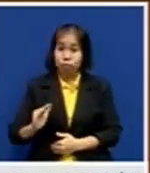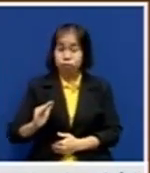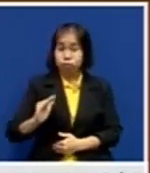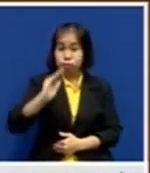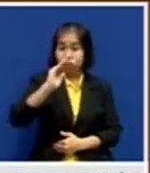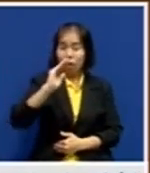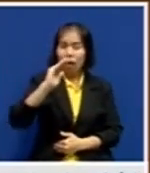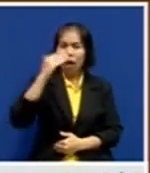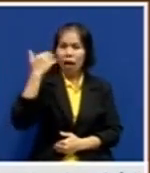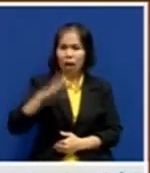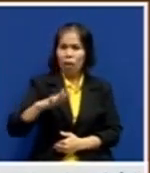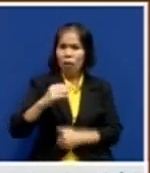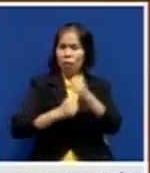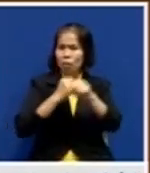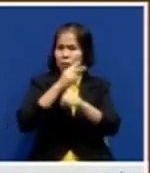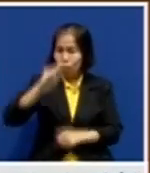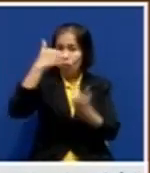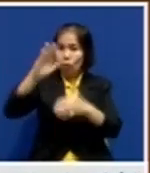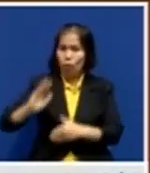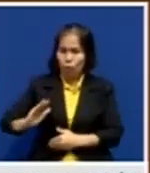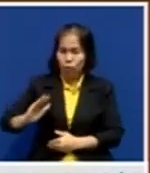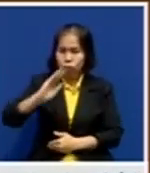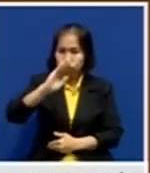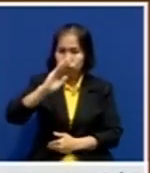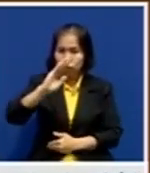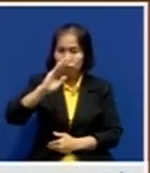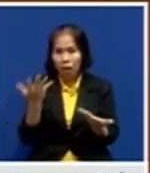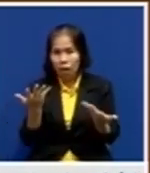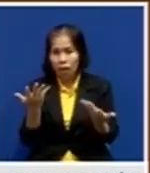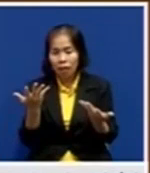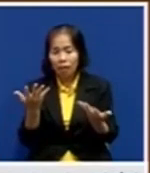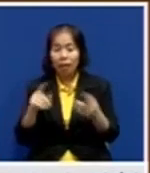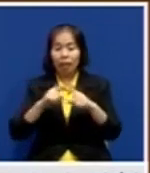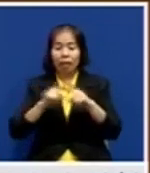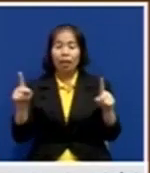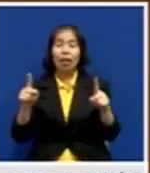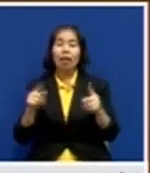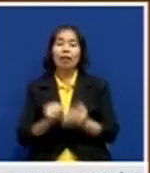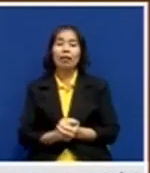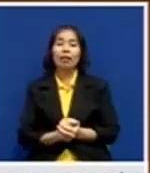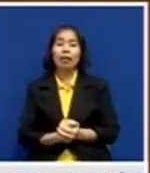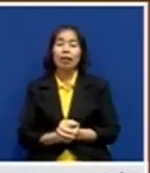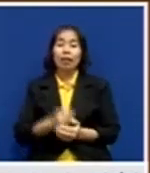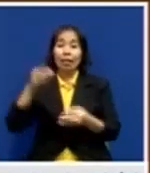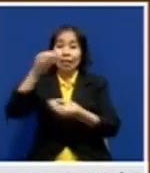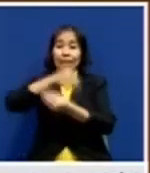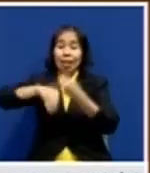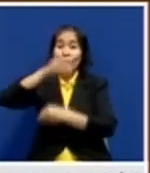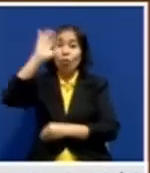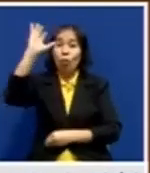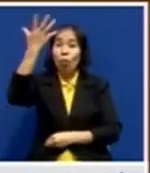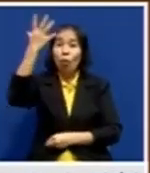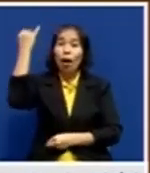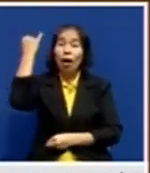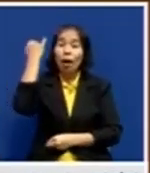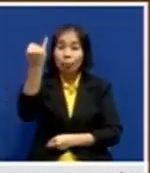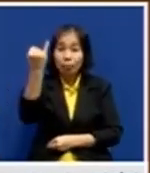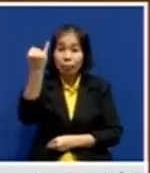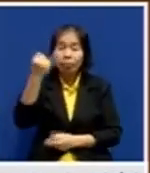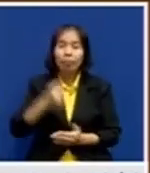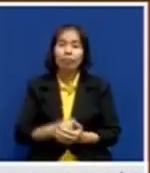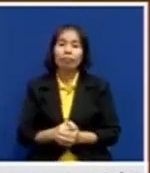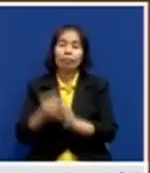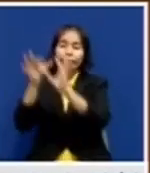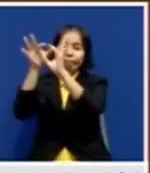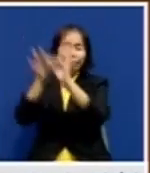ยในช่วงปี60 61เนี่ยมันเกินดุลตั้งเท่าไหร่แต่ว่าพอเศรษฐกิจโลกไม่ดีเท่านั้นเองติดลบ